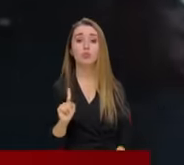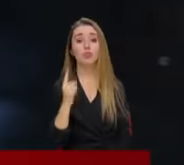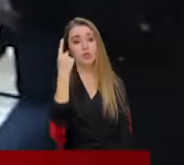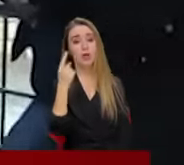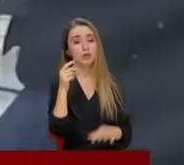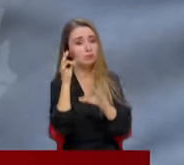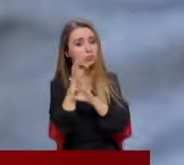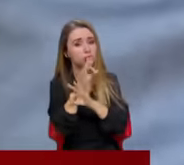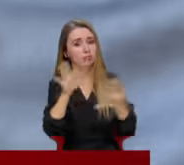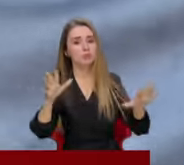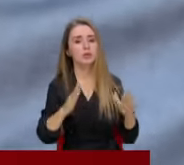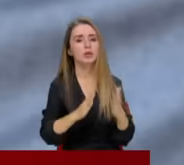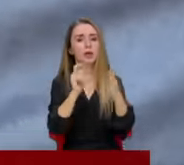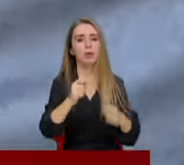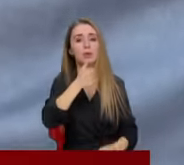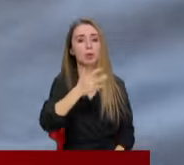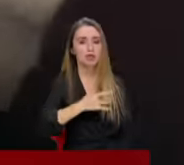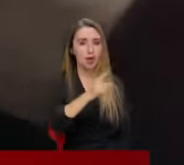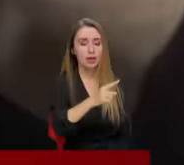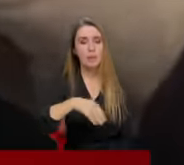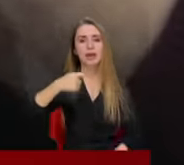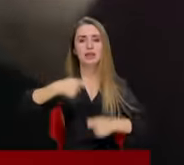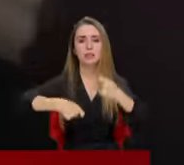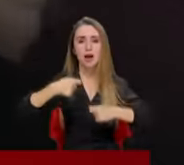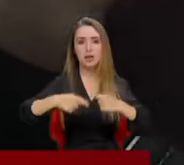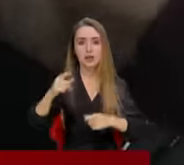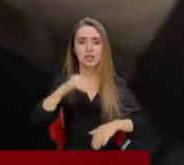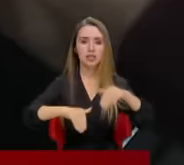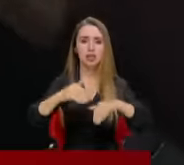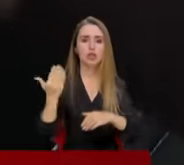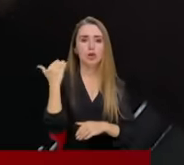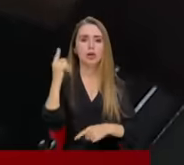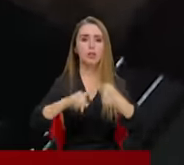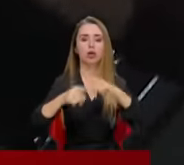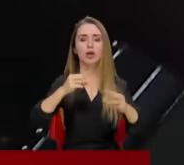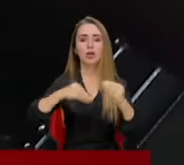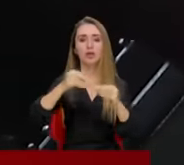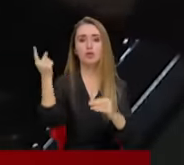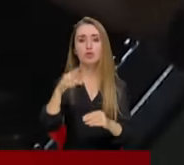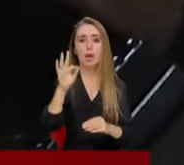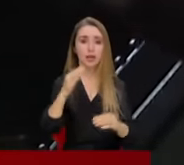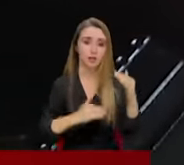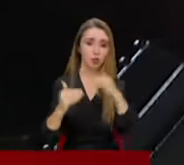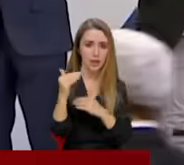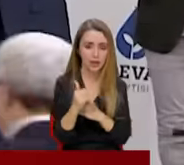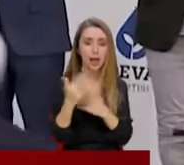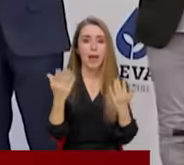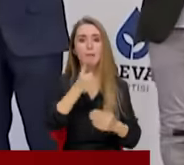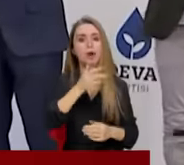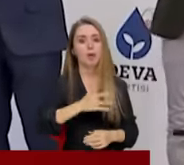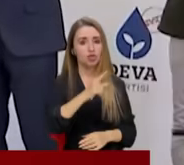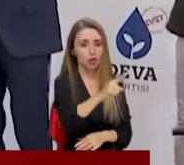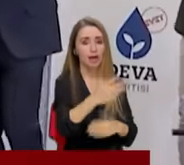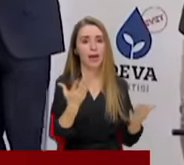olarak duyurmasına tepki gösterdi Babacan. Merkez Bankası'nın seçim öncesi politika faizini %50'ye yükseltmesi hem